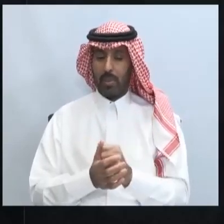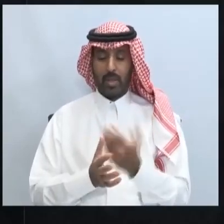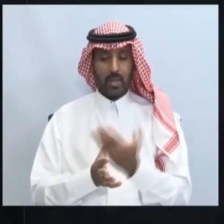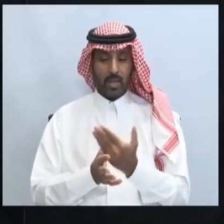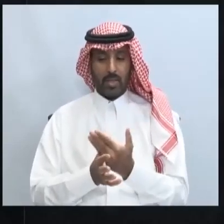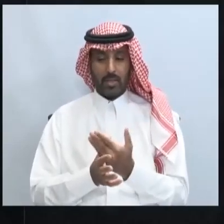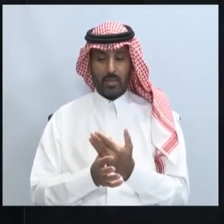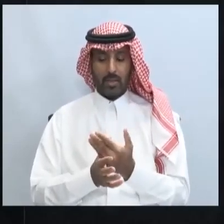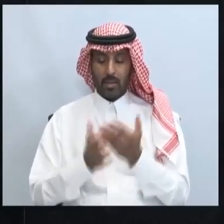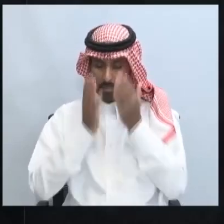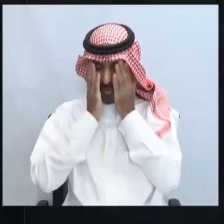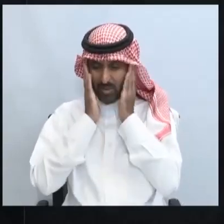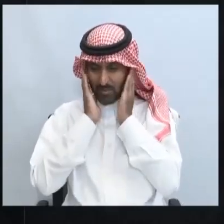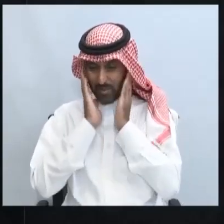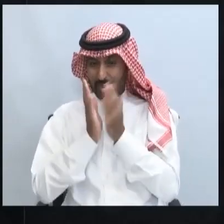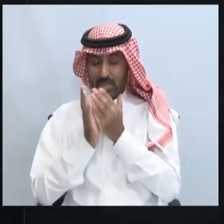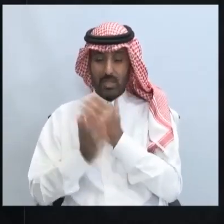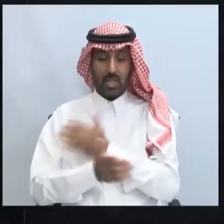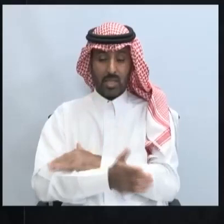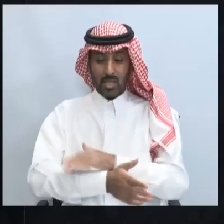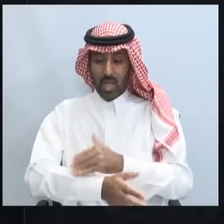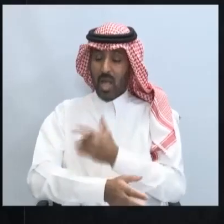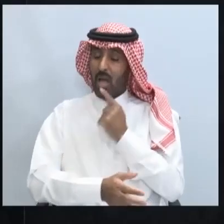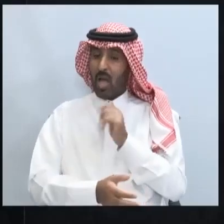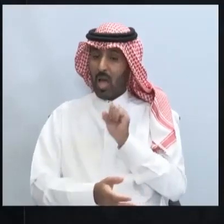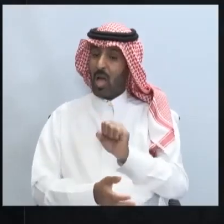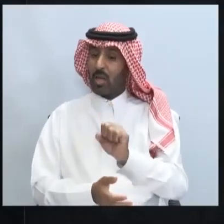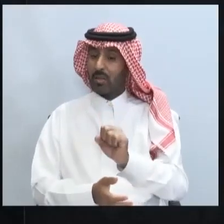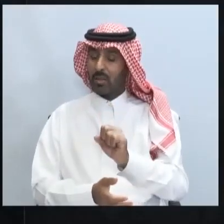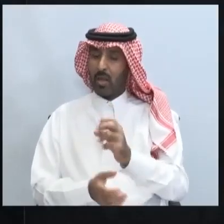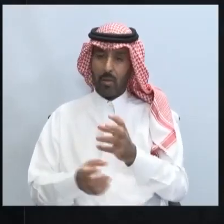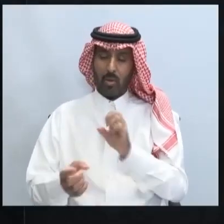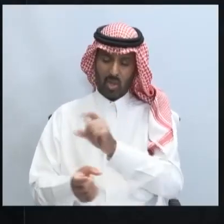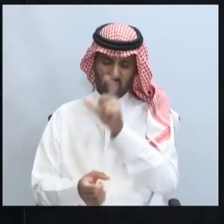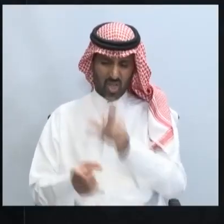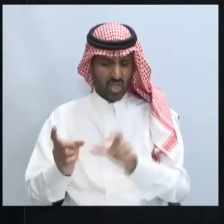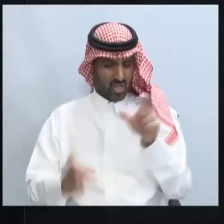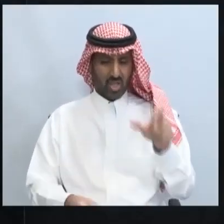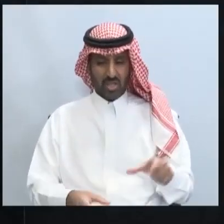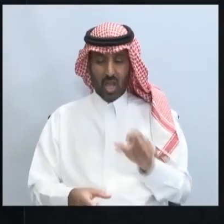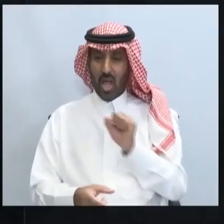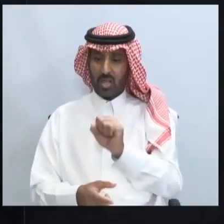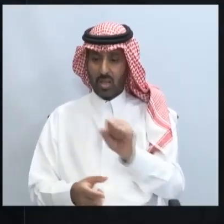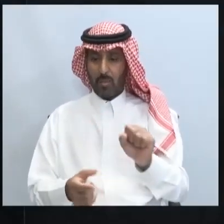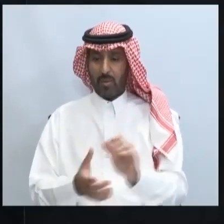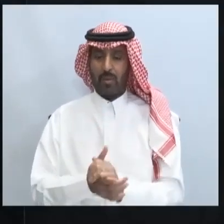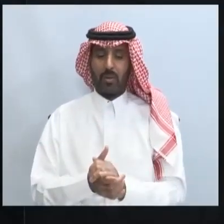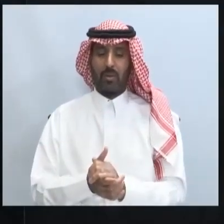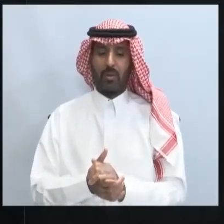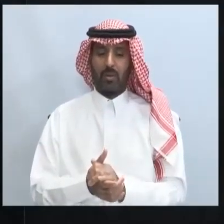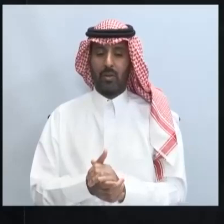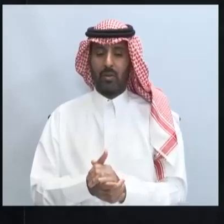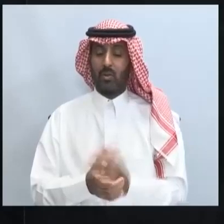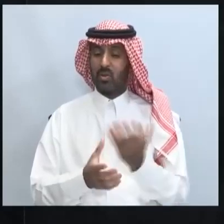هذه المناشف خاصه بهم قد يعلق بها بعض الاوساخ ولان استخدام مناشف الاخرين قد يكون